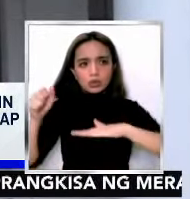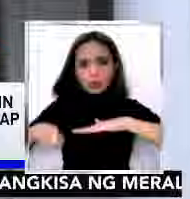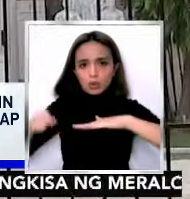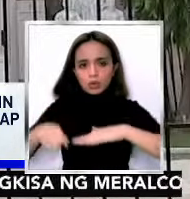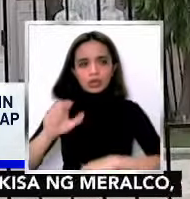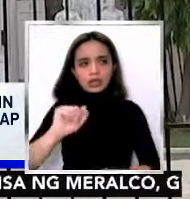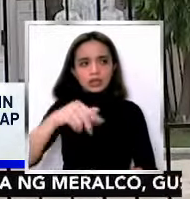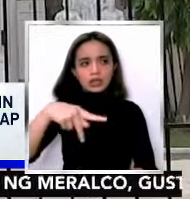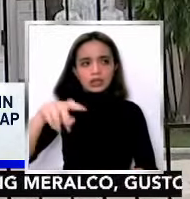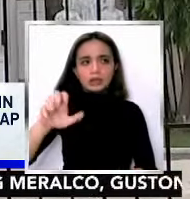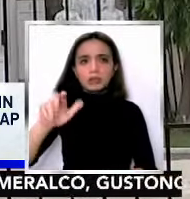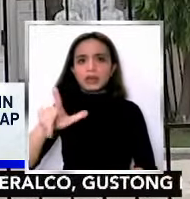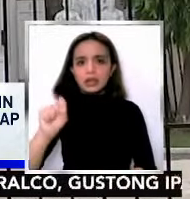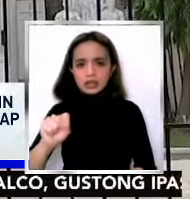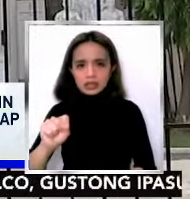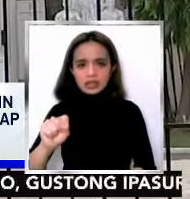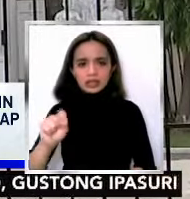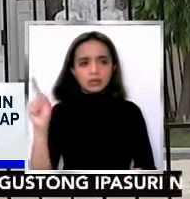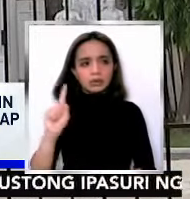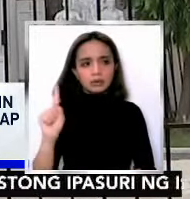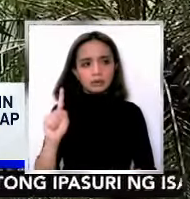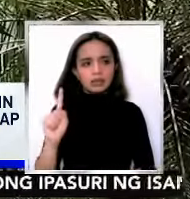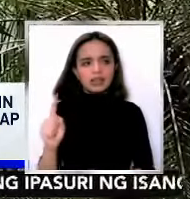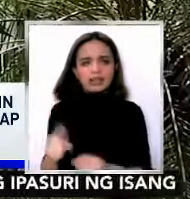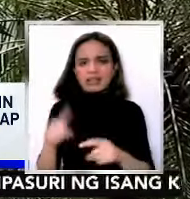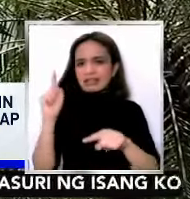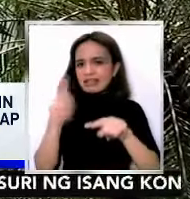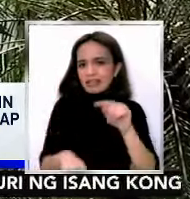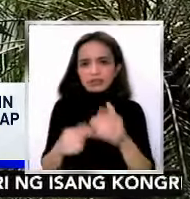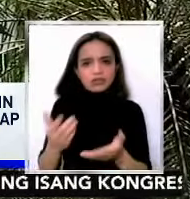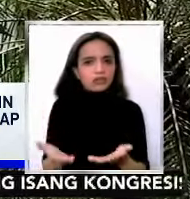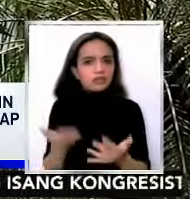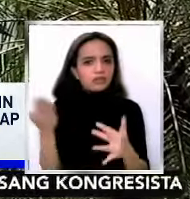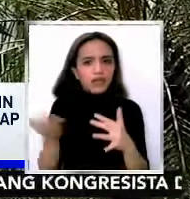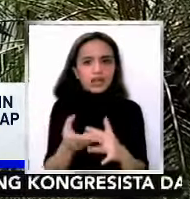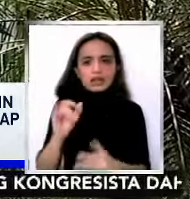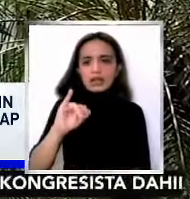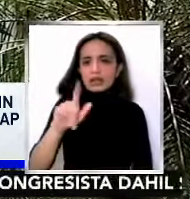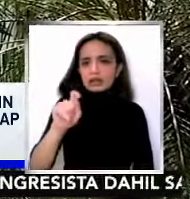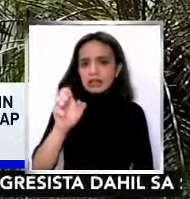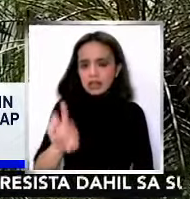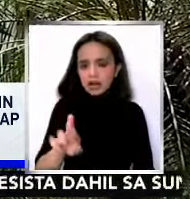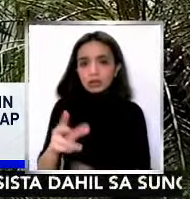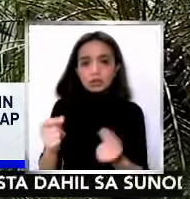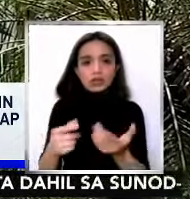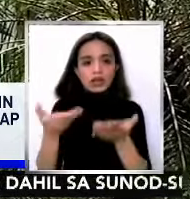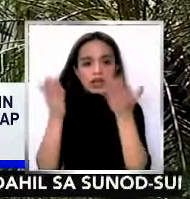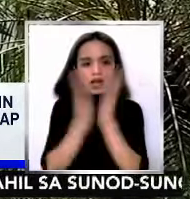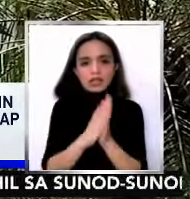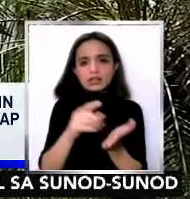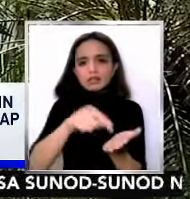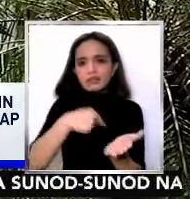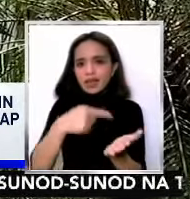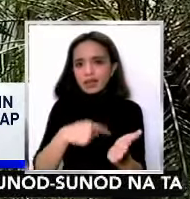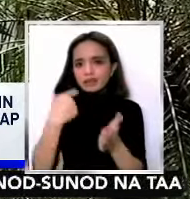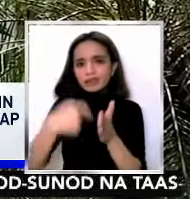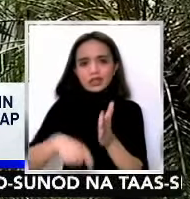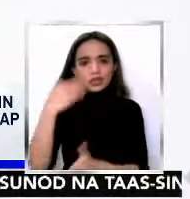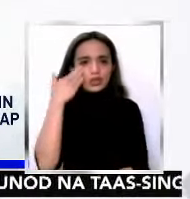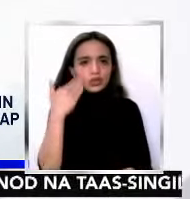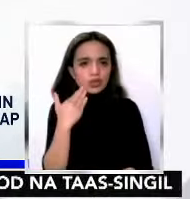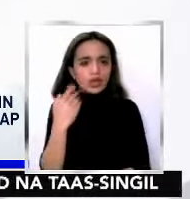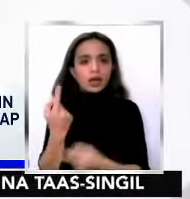QCRTC sa kaso ng kabiguang mag-file ng ITR at pinagbabayad si Marcos ng tax deficiency. Pero inalis ang parusang